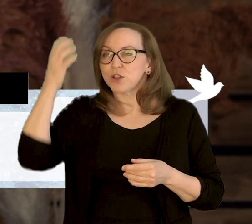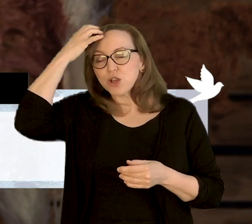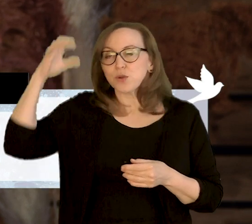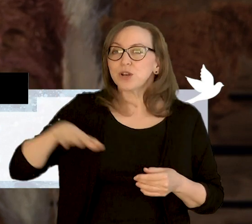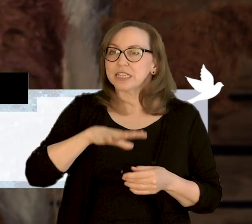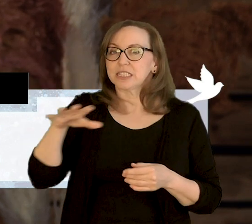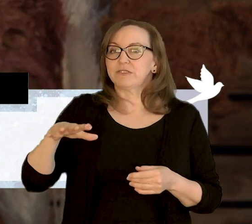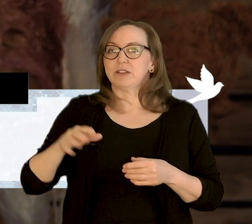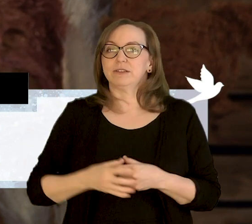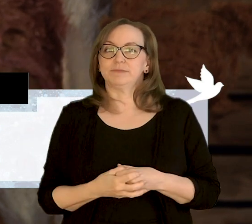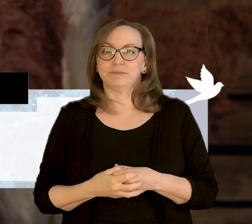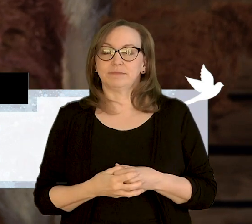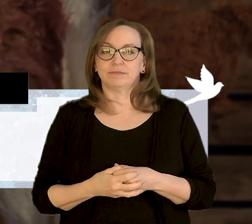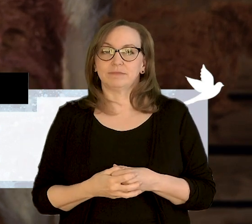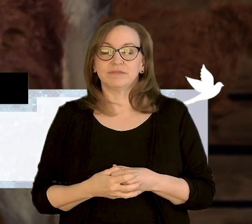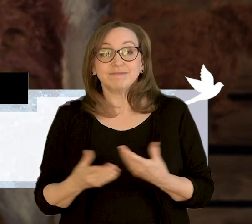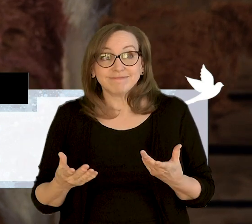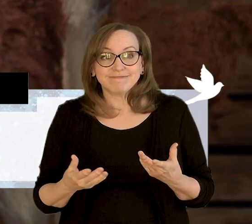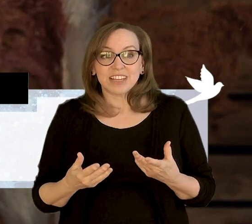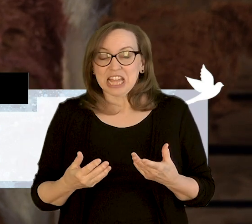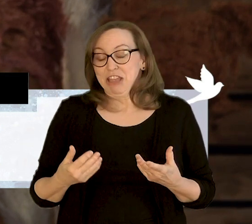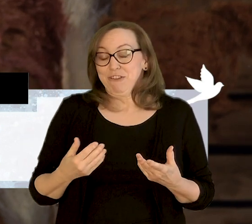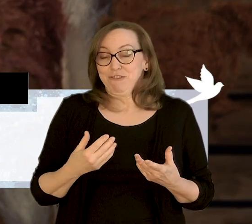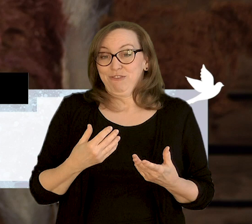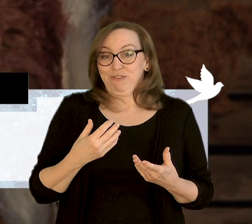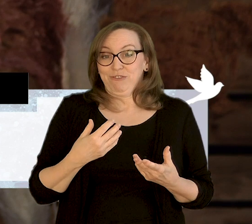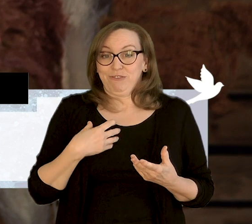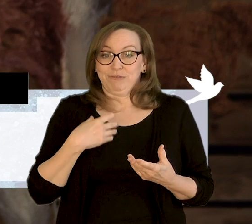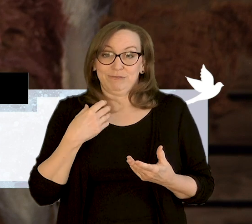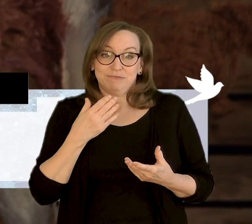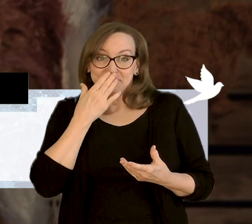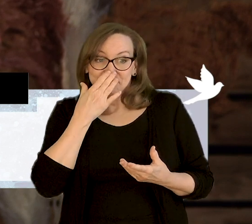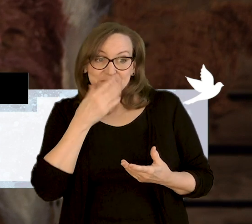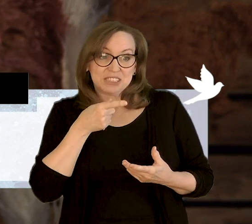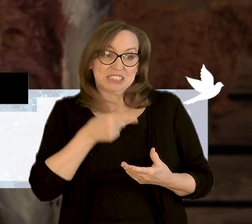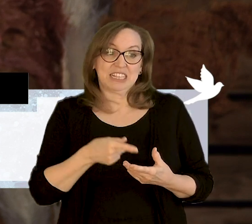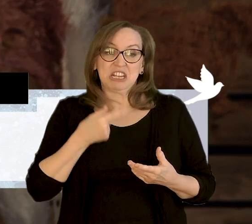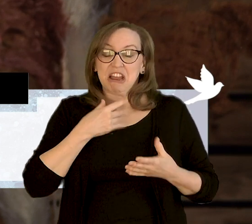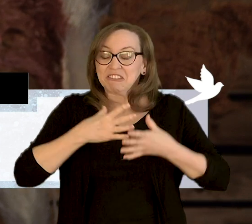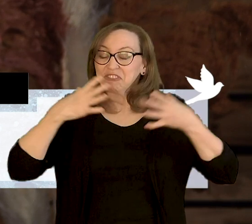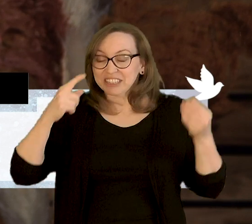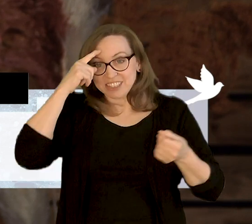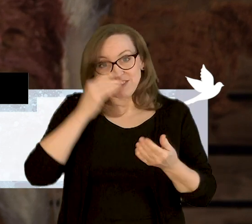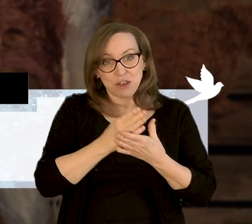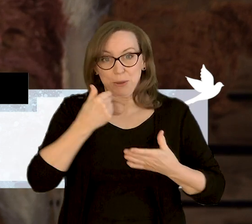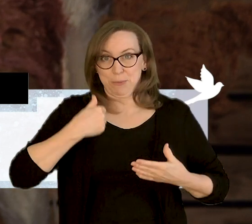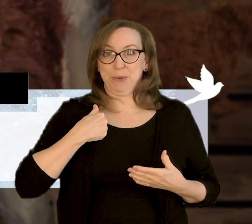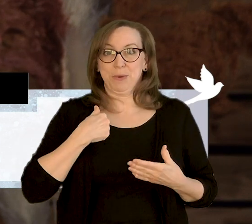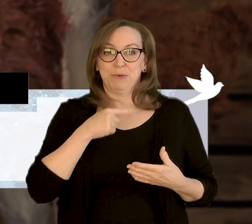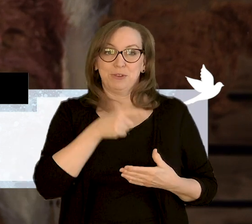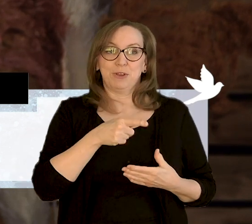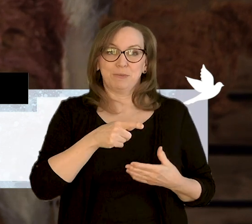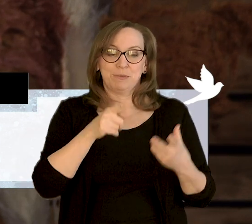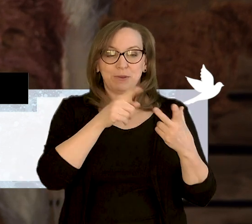Paradoksalnie wygląda na to, że ten człowiek miał najwięcej wiary ze wszystkich, którzy byli tam